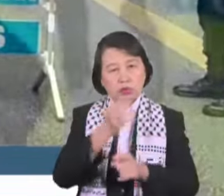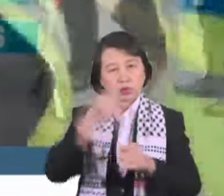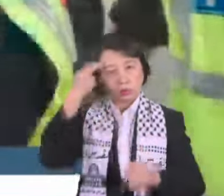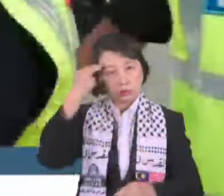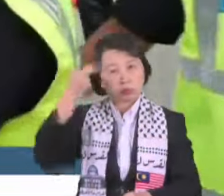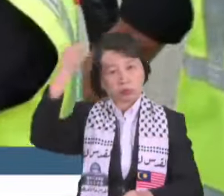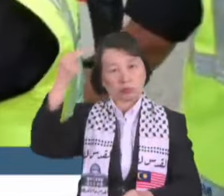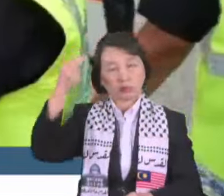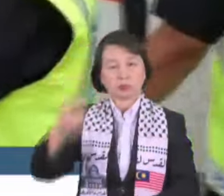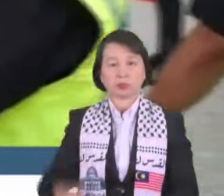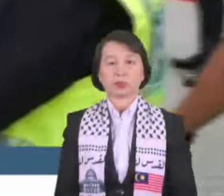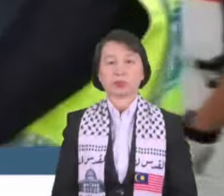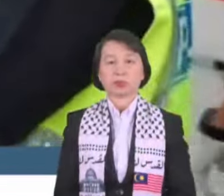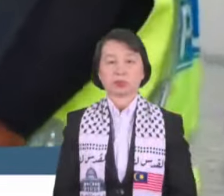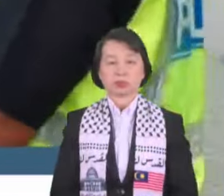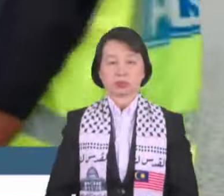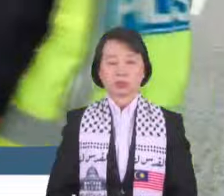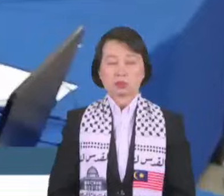berhemah.